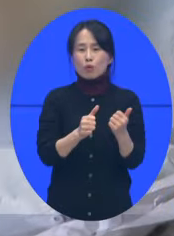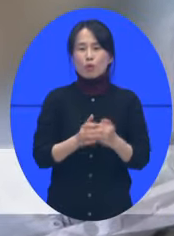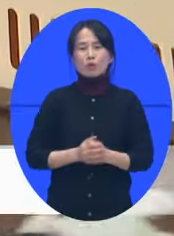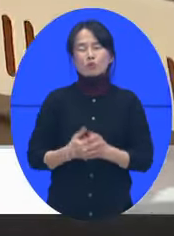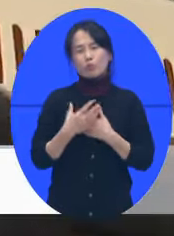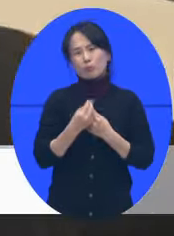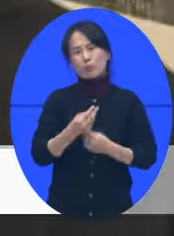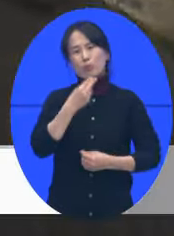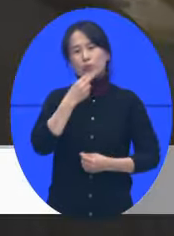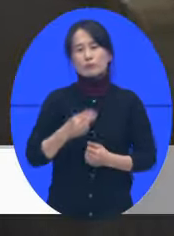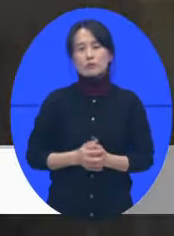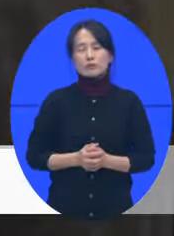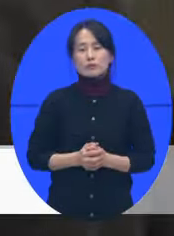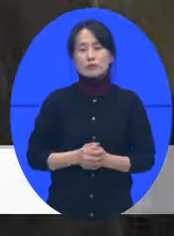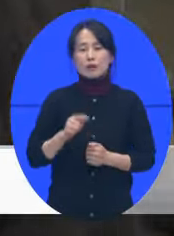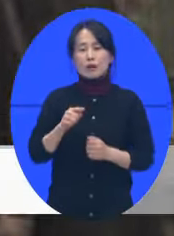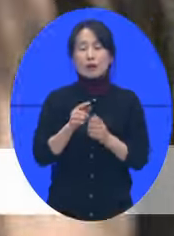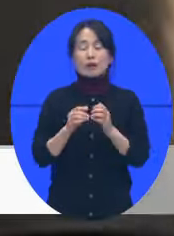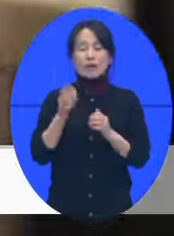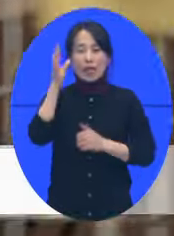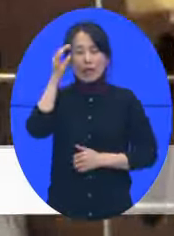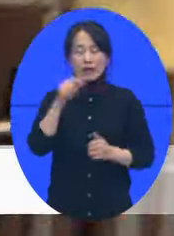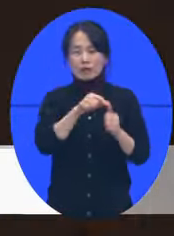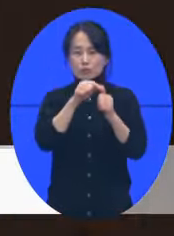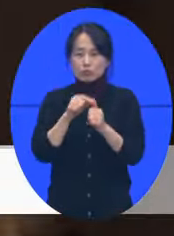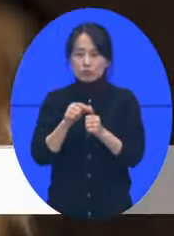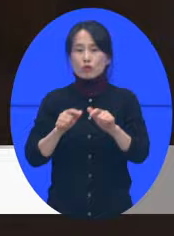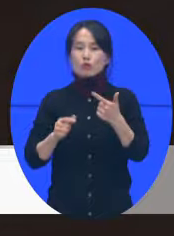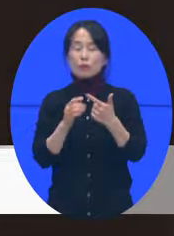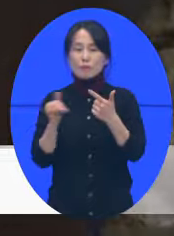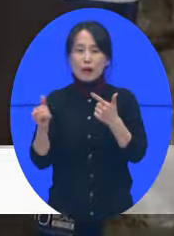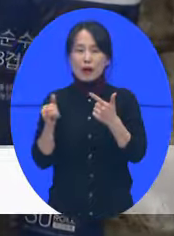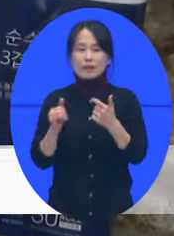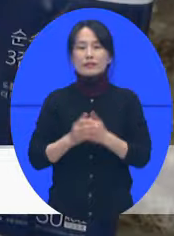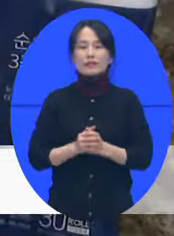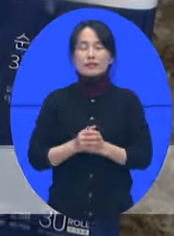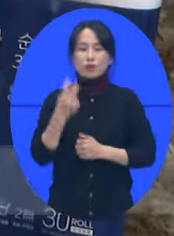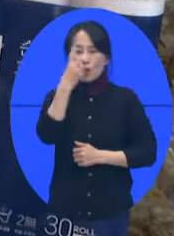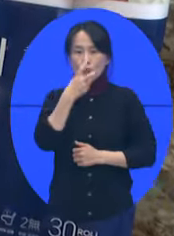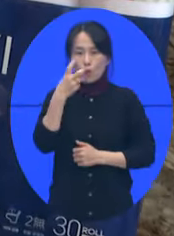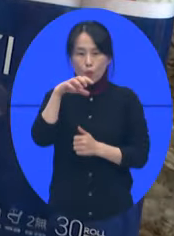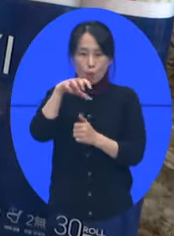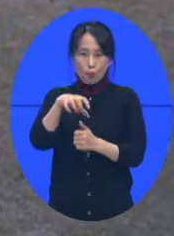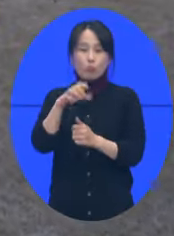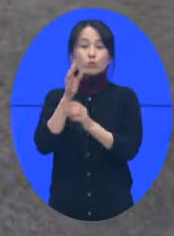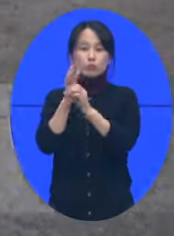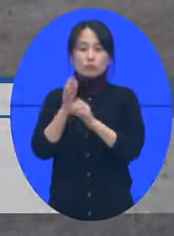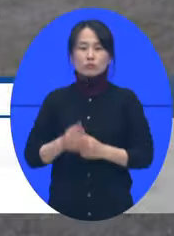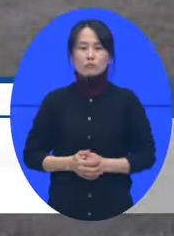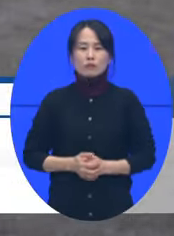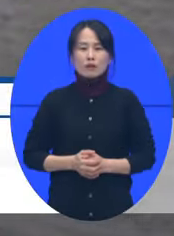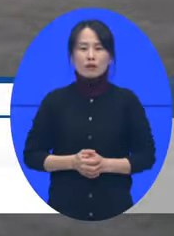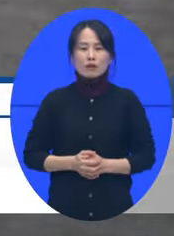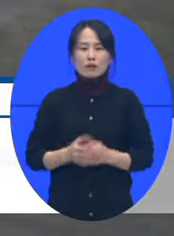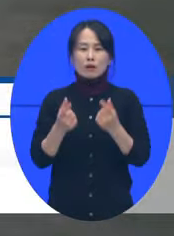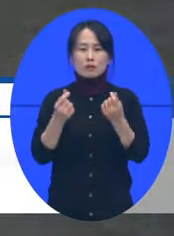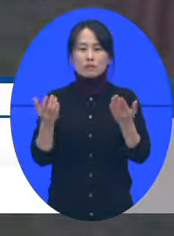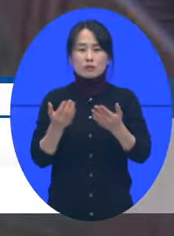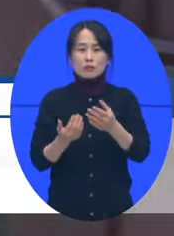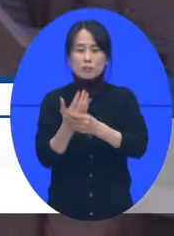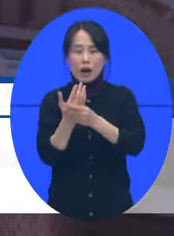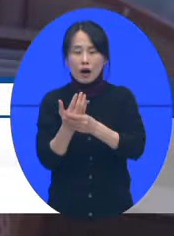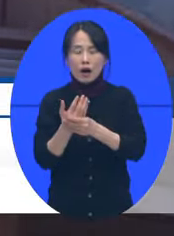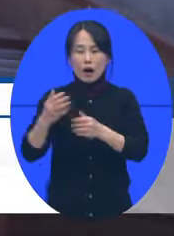않습니다. 경기도가 이들을 구출해 이 중 약 600마리를 반려마루에서 보호 중입니다. 그런 일이 있을 거라는